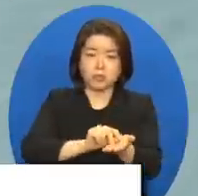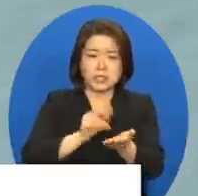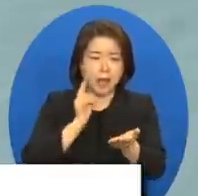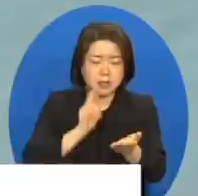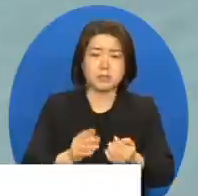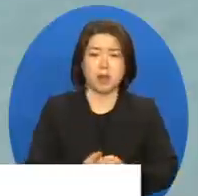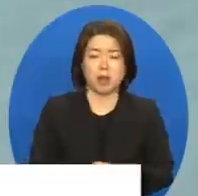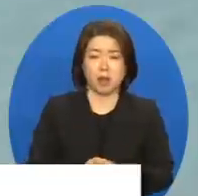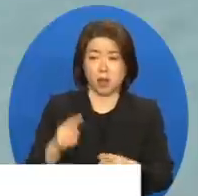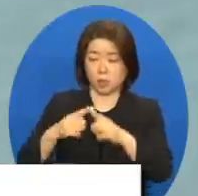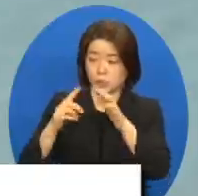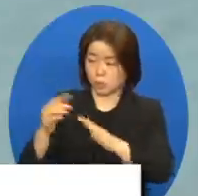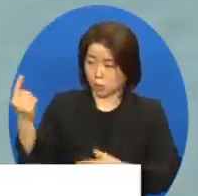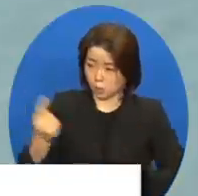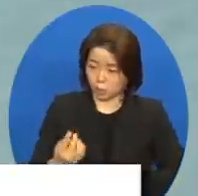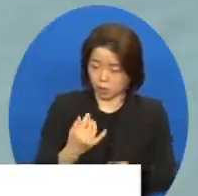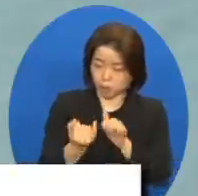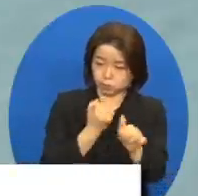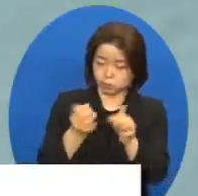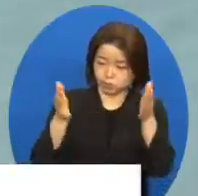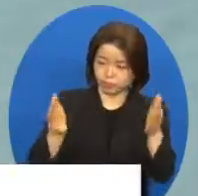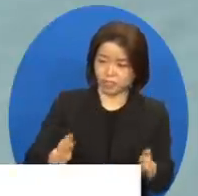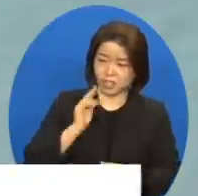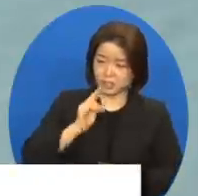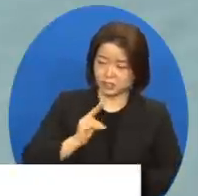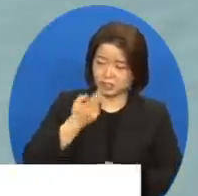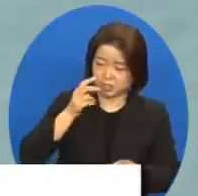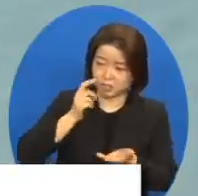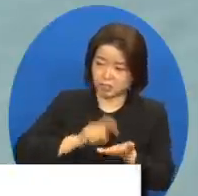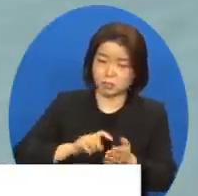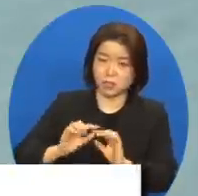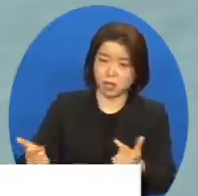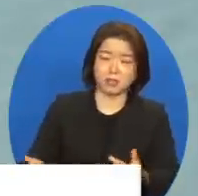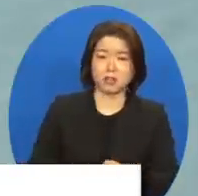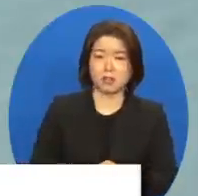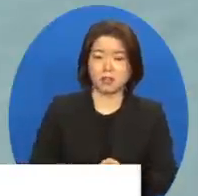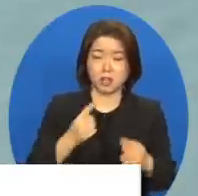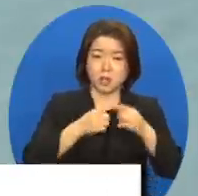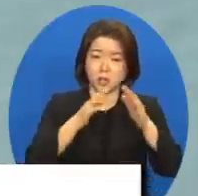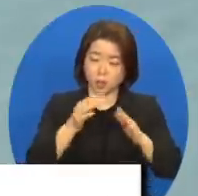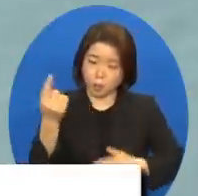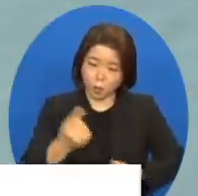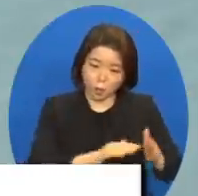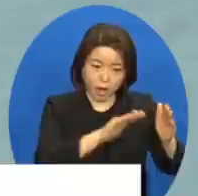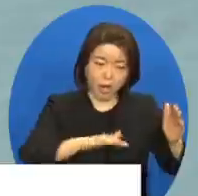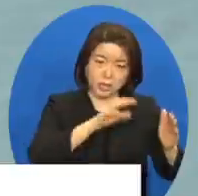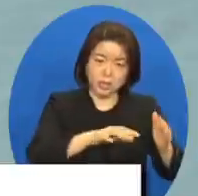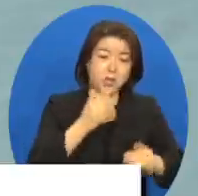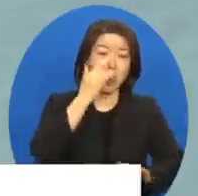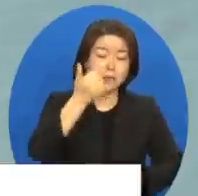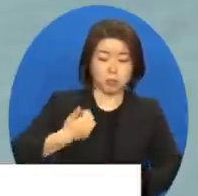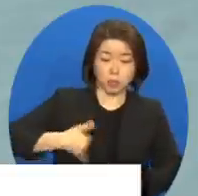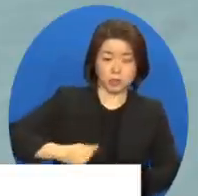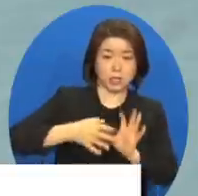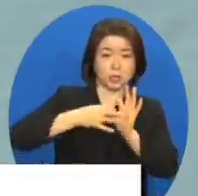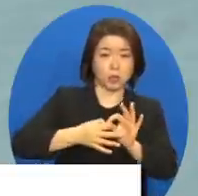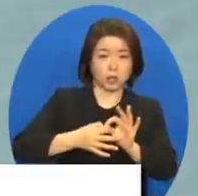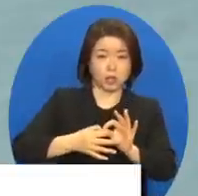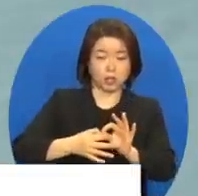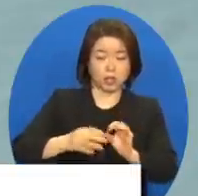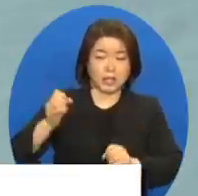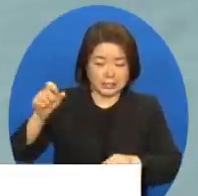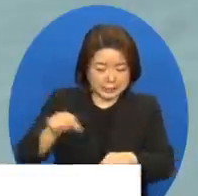교회를 나오시는데 부부 사이가 쉽지 않아요. 교회 나오는 성도의 가정 안에 부모 자녀 관계가, 특히